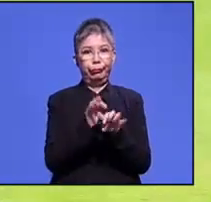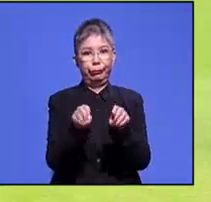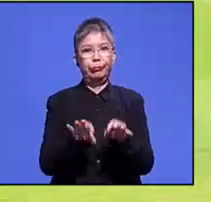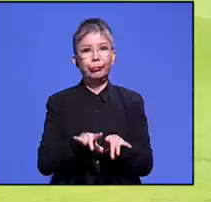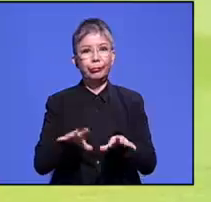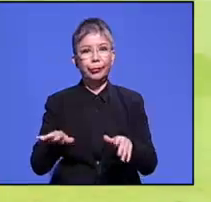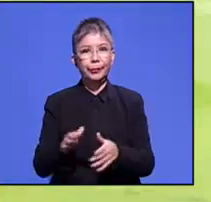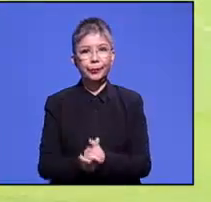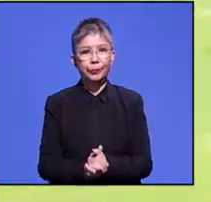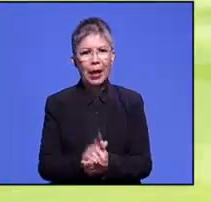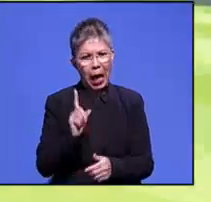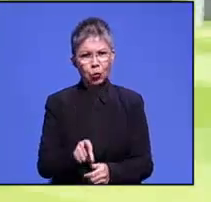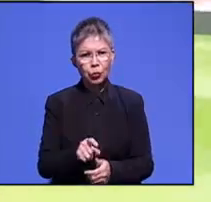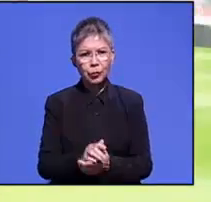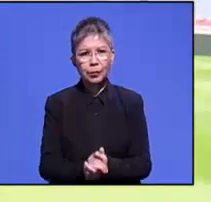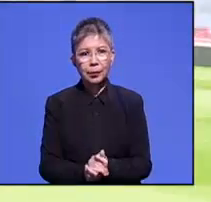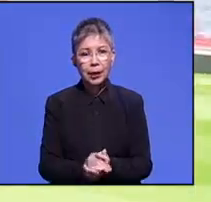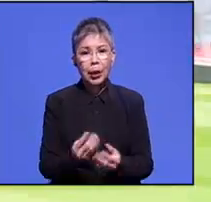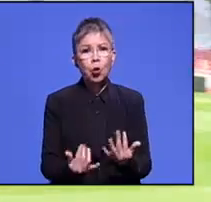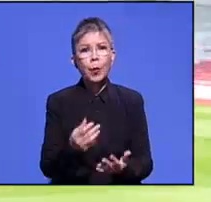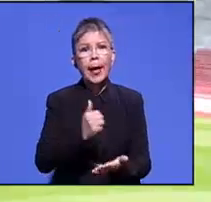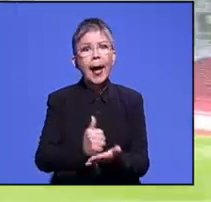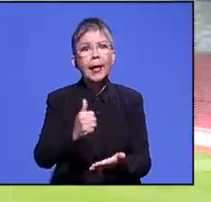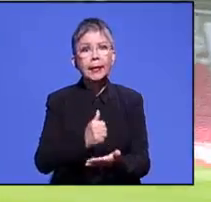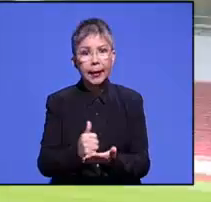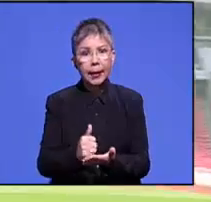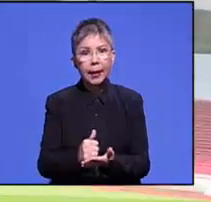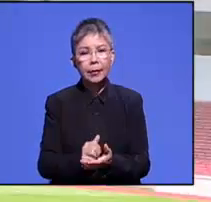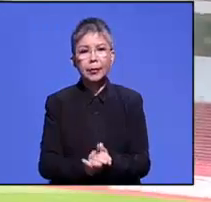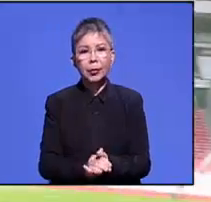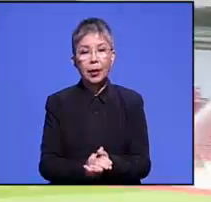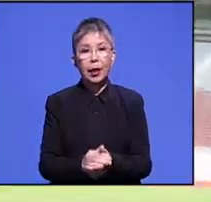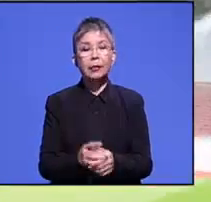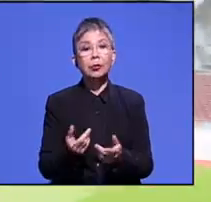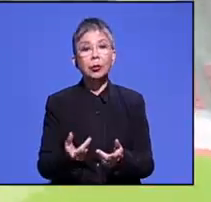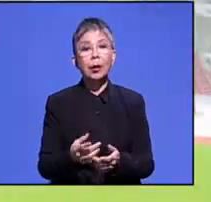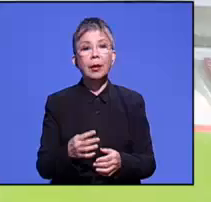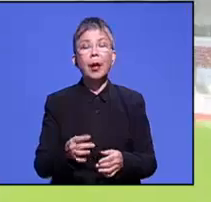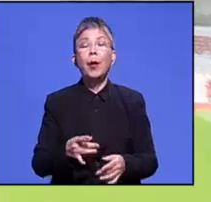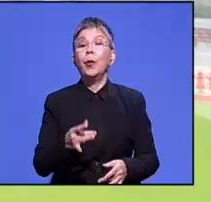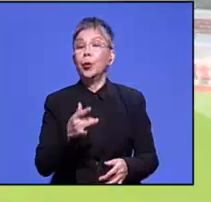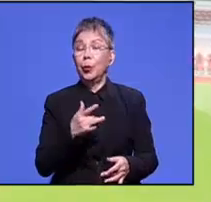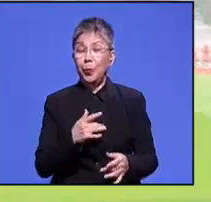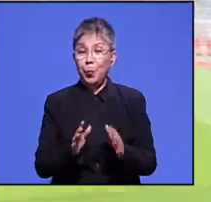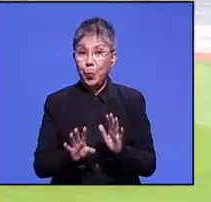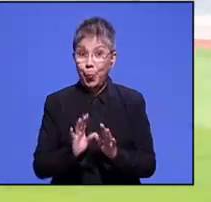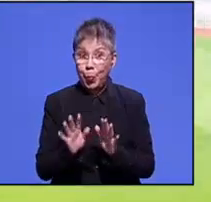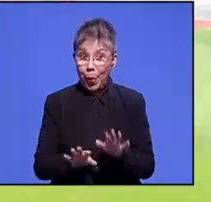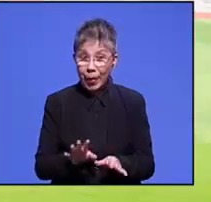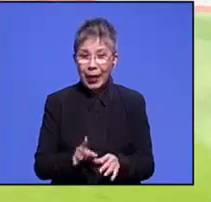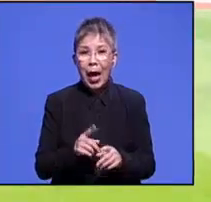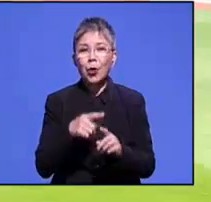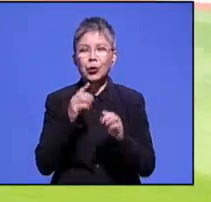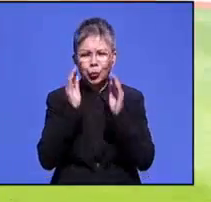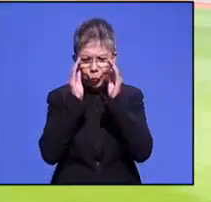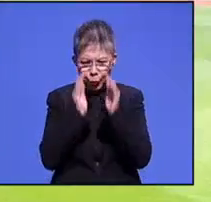teteh penggunaan rumput asli di Gelora Bung Karno diikuti dengan konsekuensi perawatan ekstra karena rumput